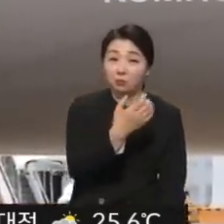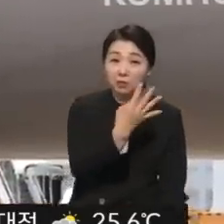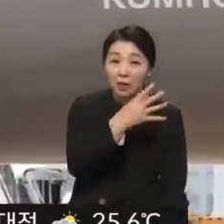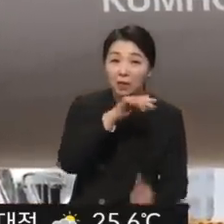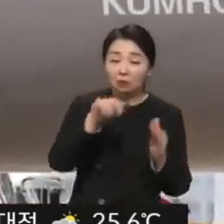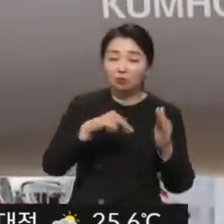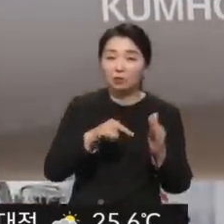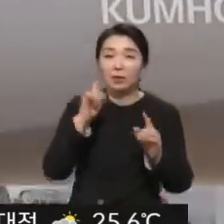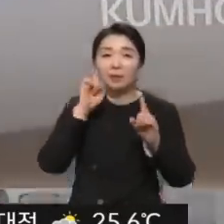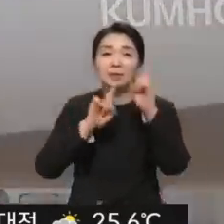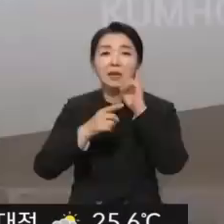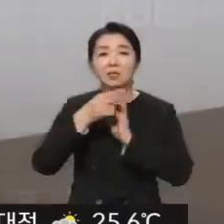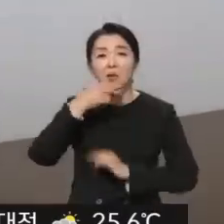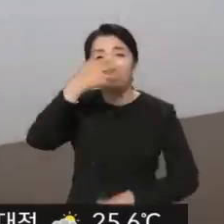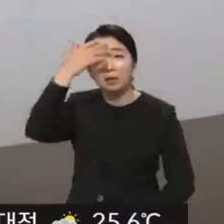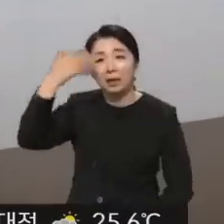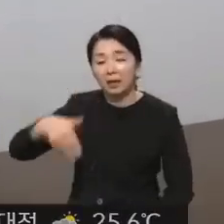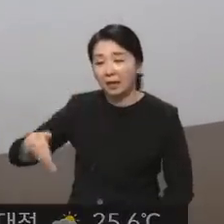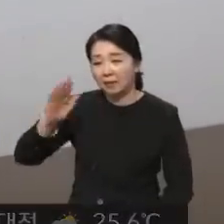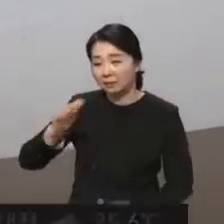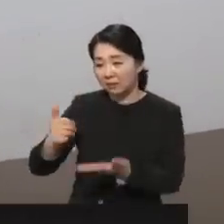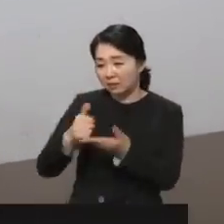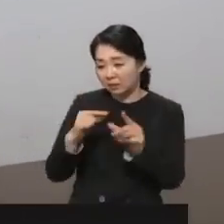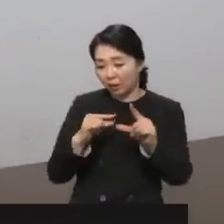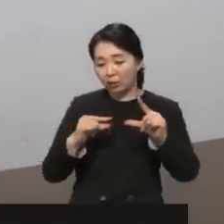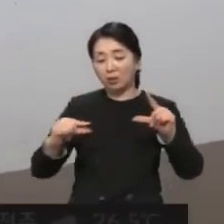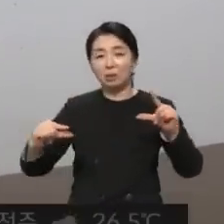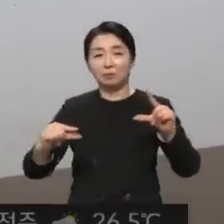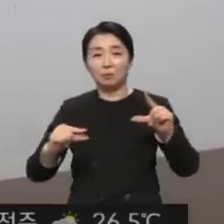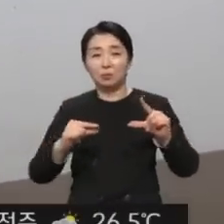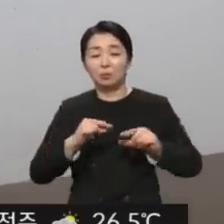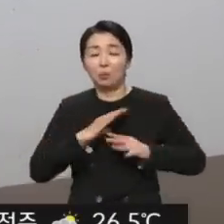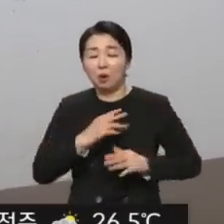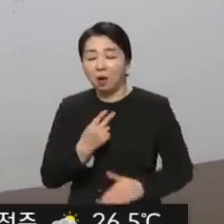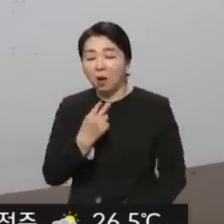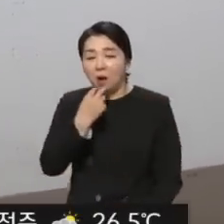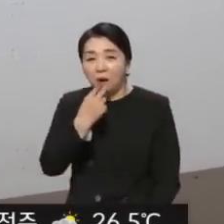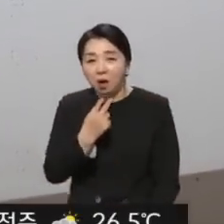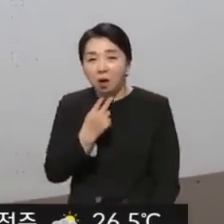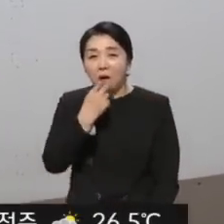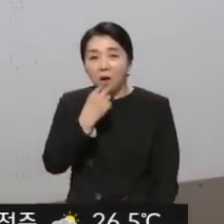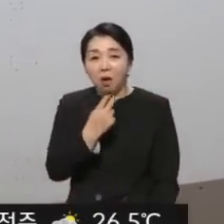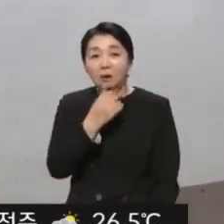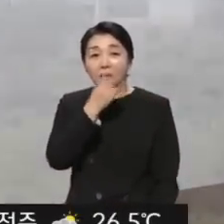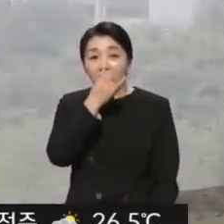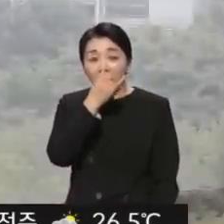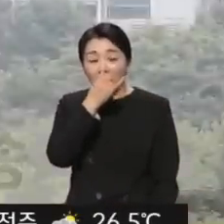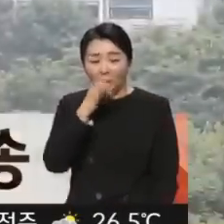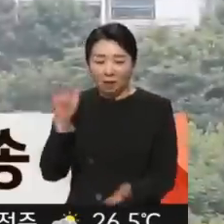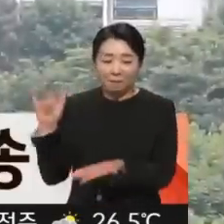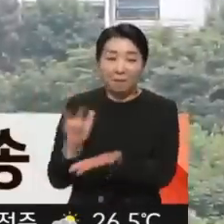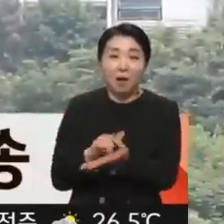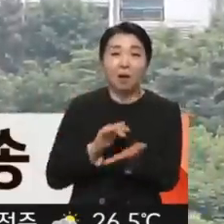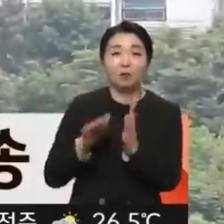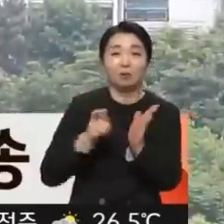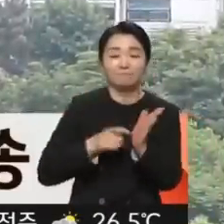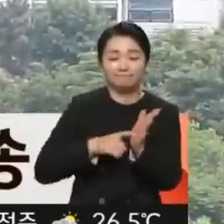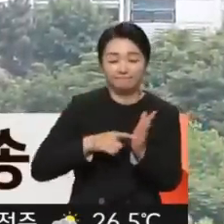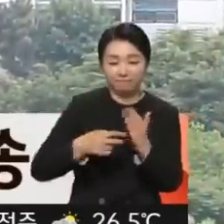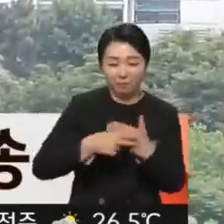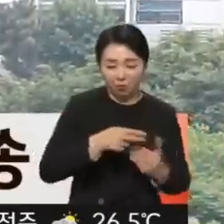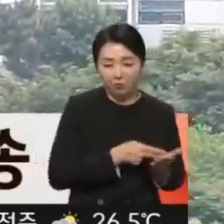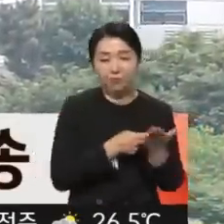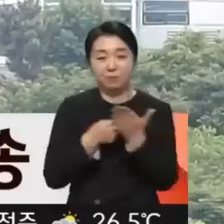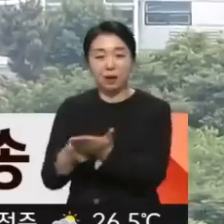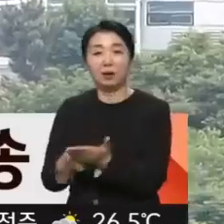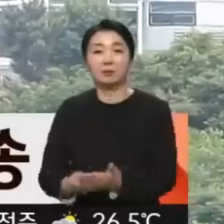사람은 없었습니다. 하지만 일부 승객들이 놀라서 호흡곤란 증세를 보였는데요. 착륙 직후에 응급차를 타고 병원으로